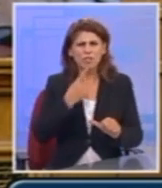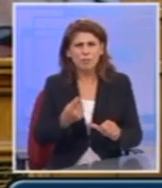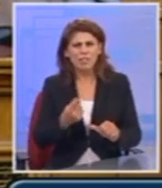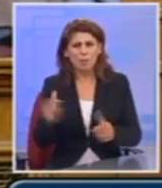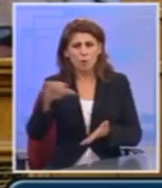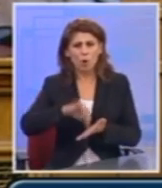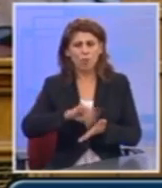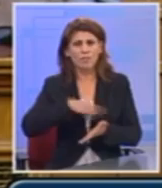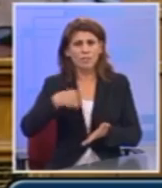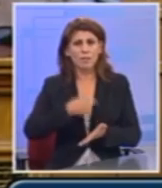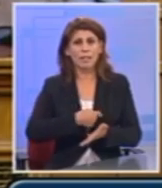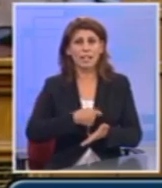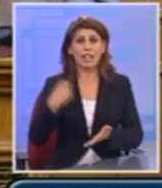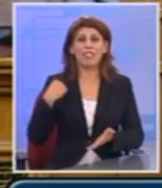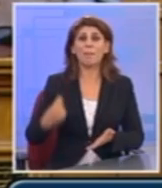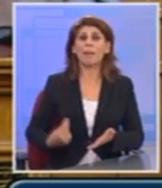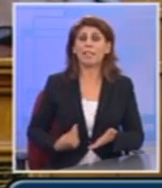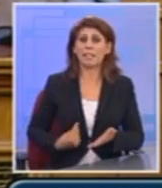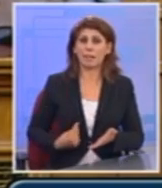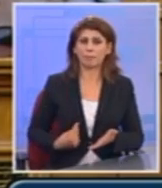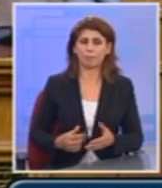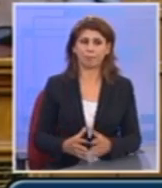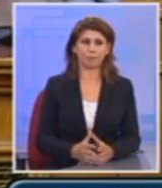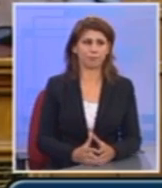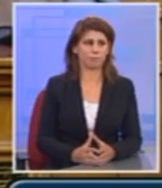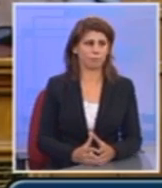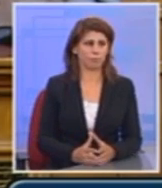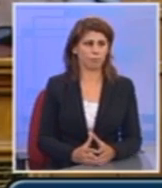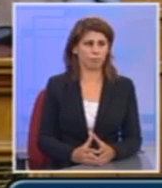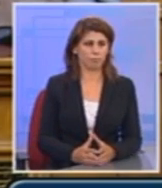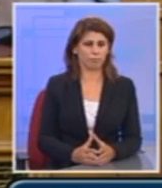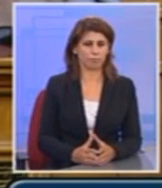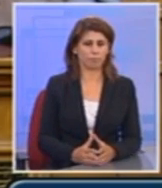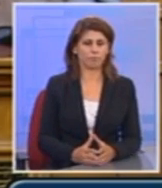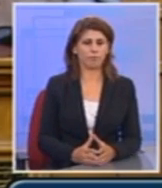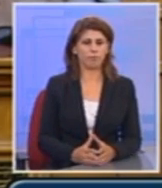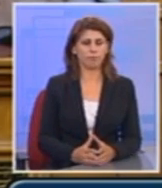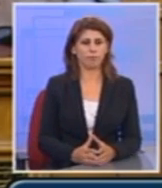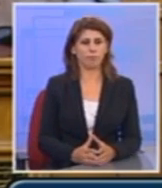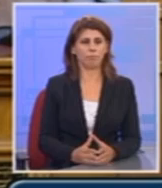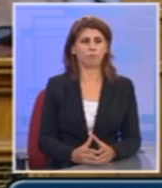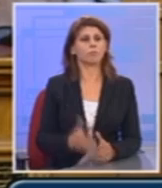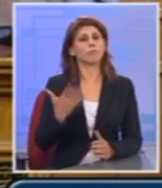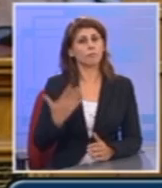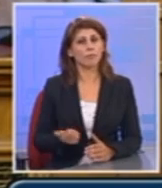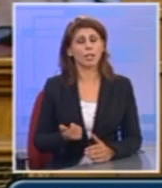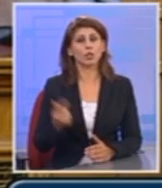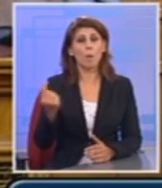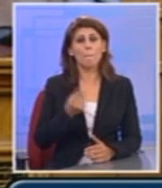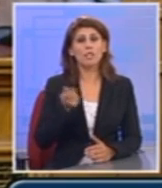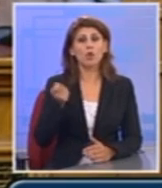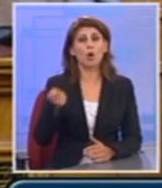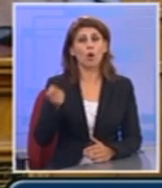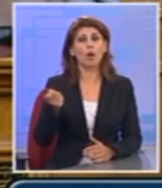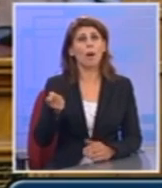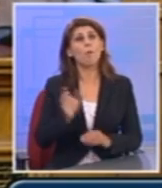μαδρίτη η δημαρχία τη οποία έχει το μισό χρέος όλων